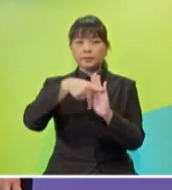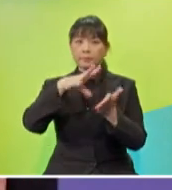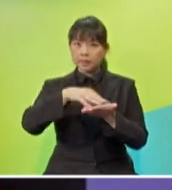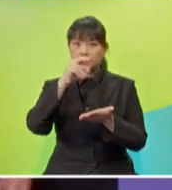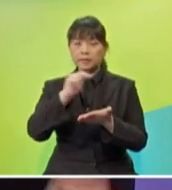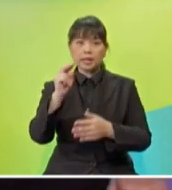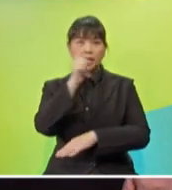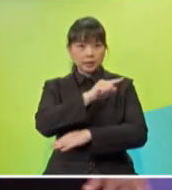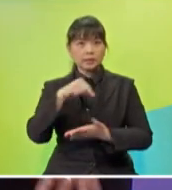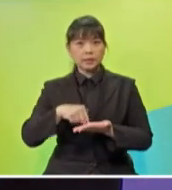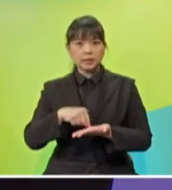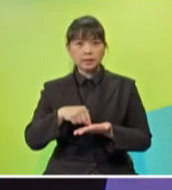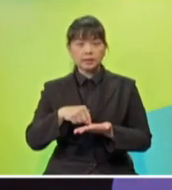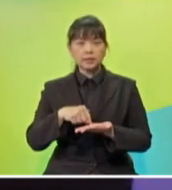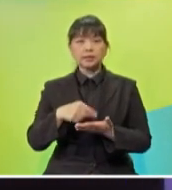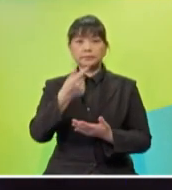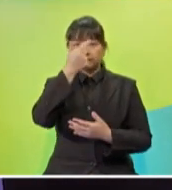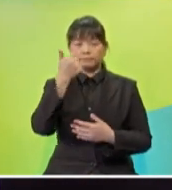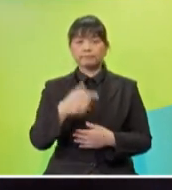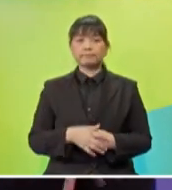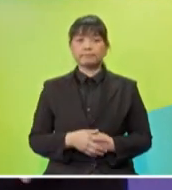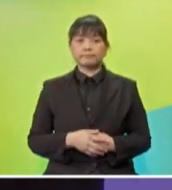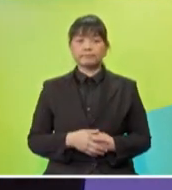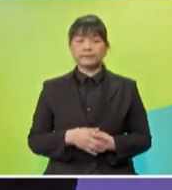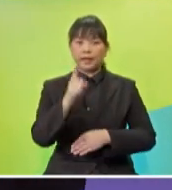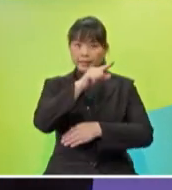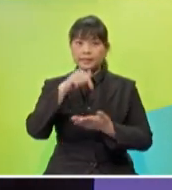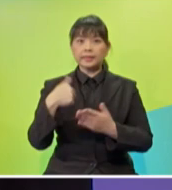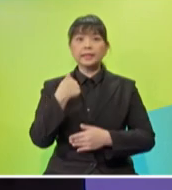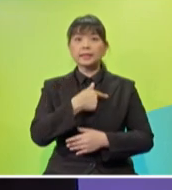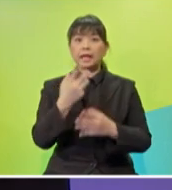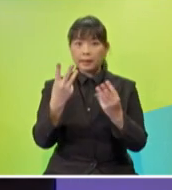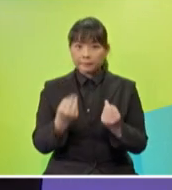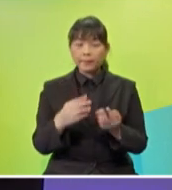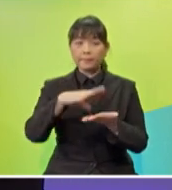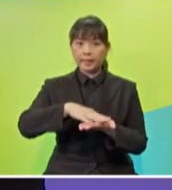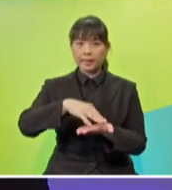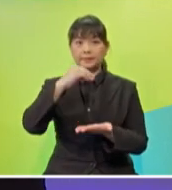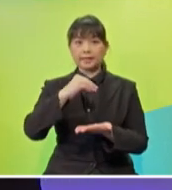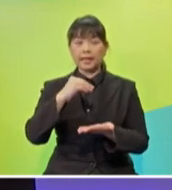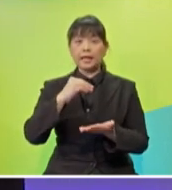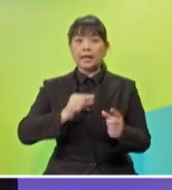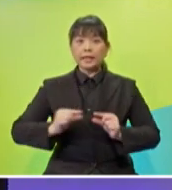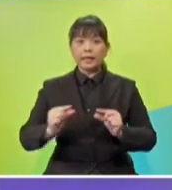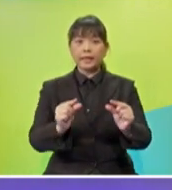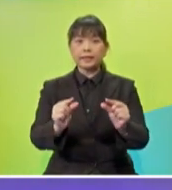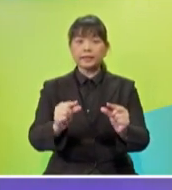belajar sedikit nah tentang gaya hidup sehat ya